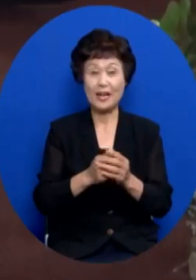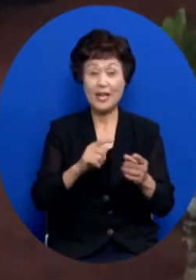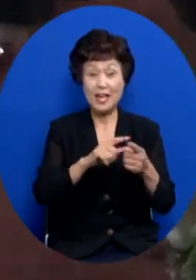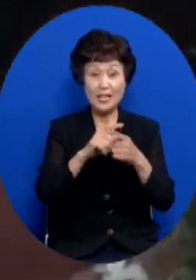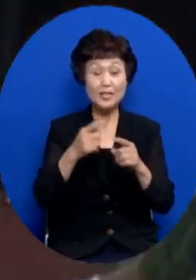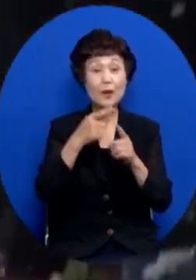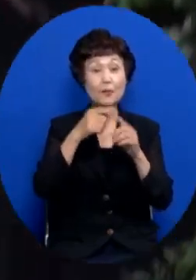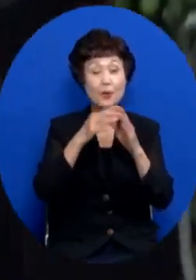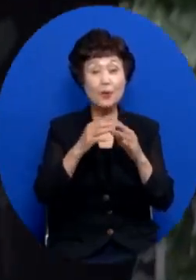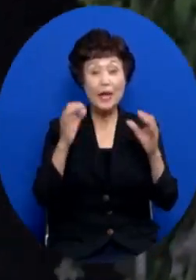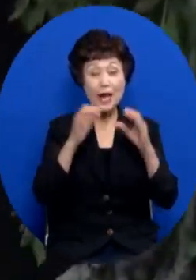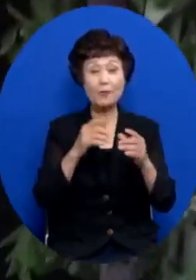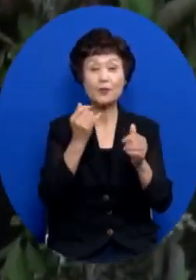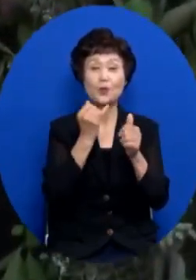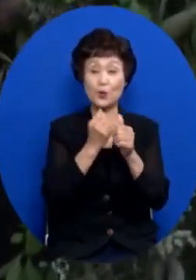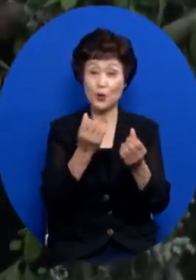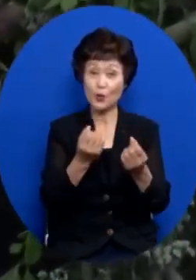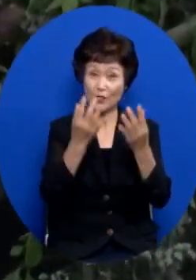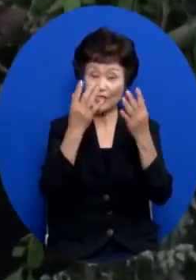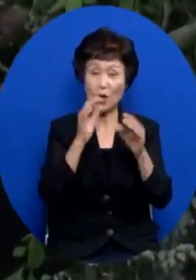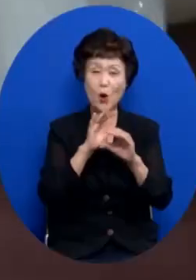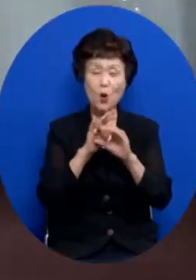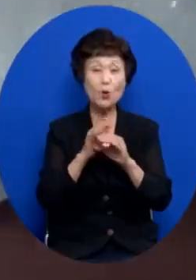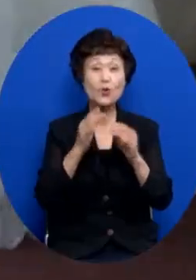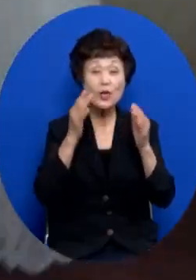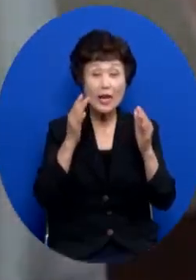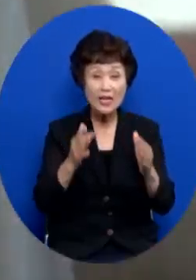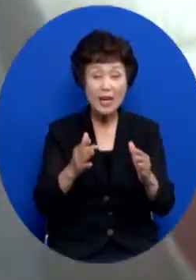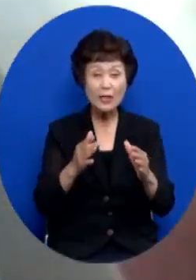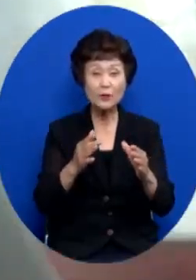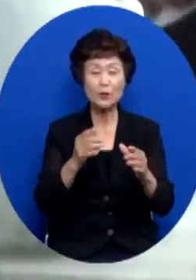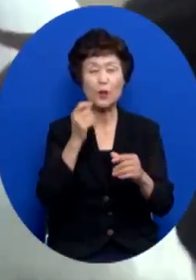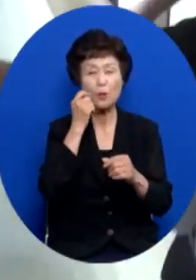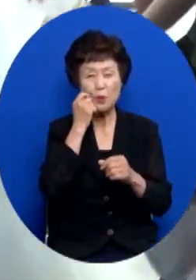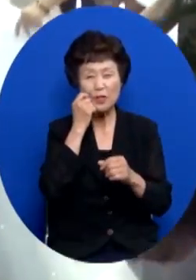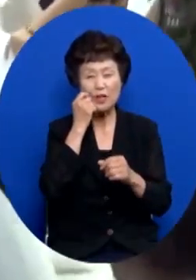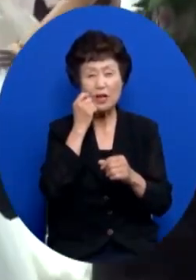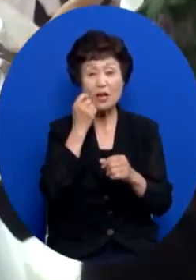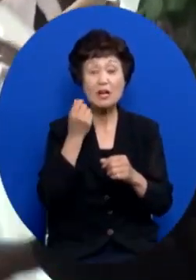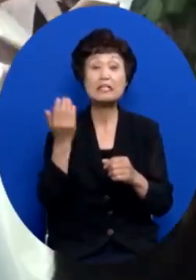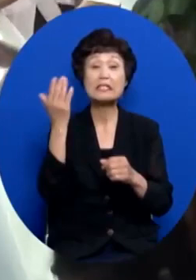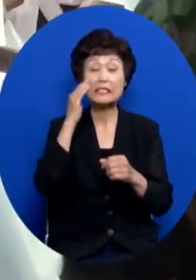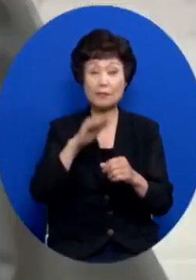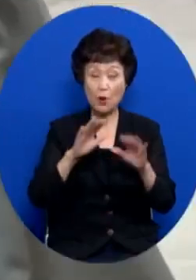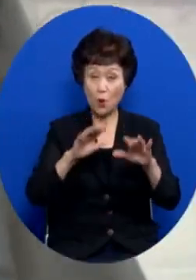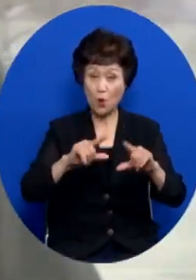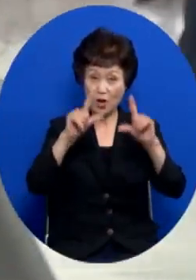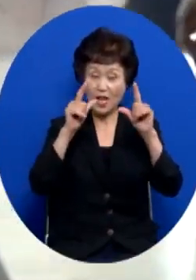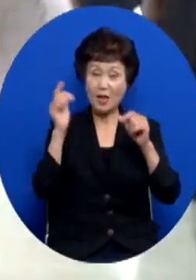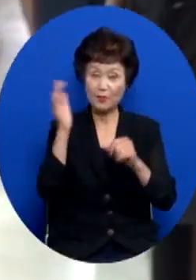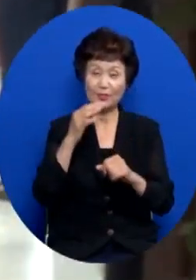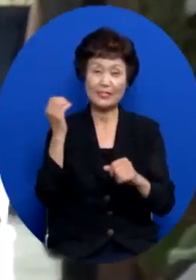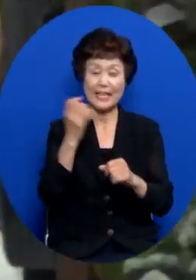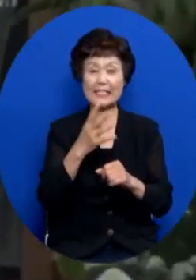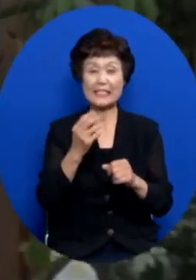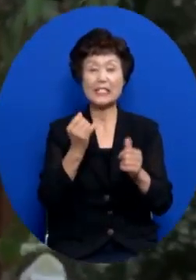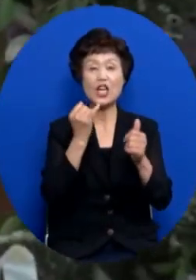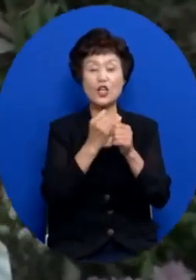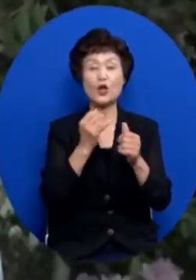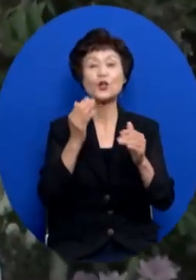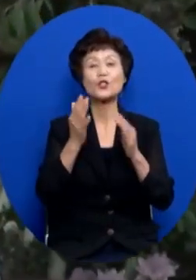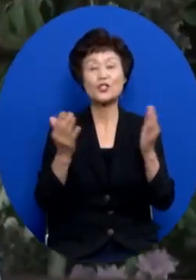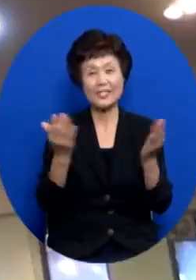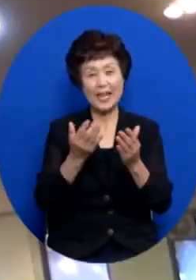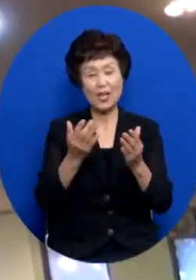한인연합교회의 합동 결혼식 사역은 코로나 팬데믹 기간에 멈출 수밖에 없었습니다. 그러나 올해부터 사역은 다시 재개되었고